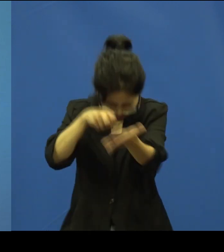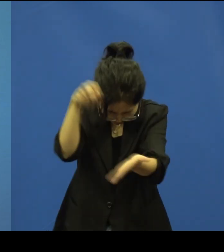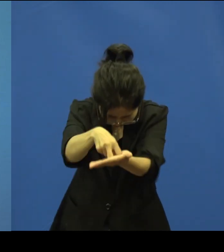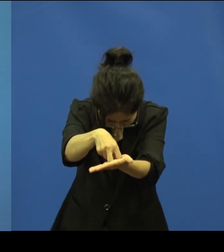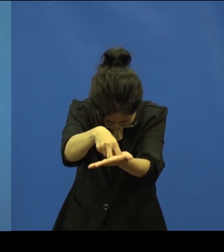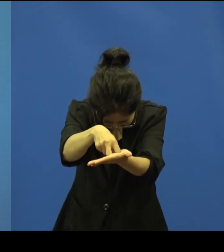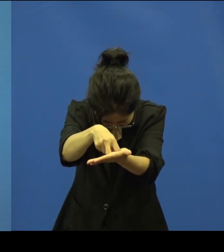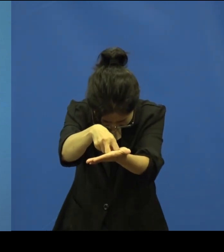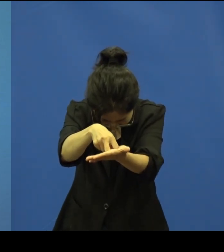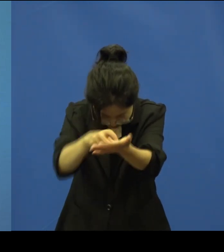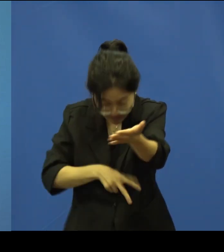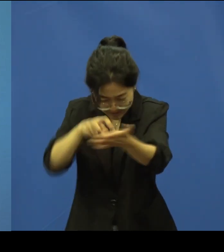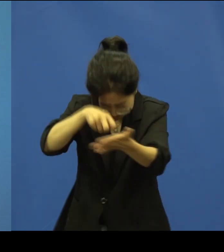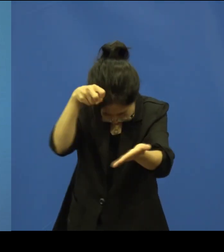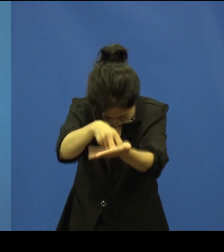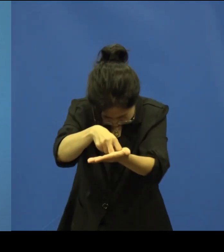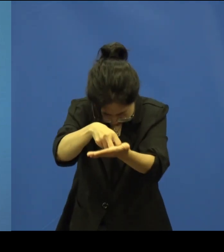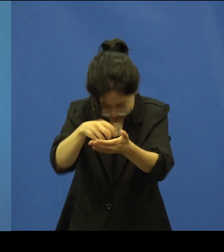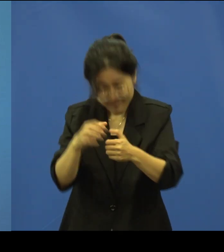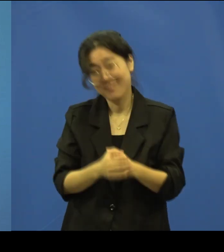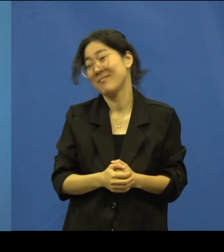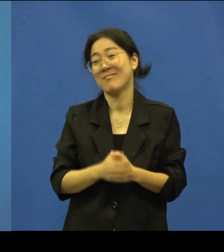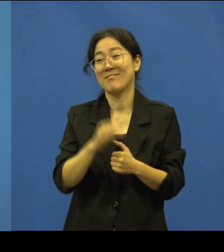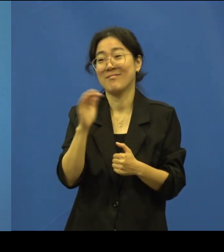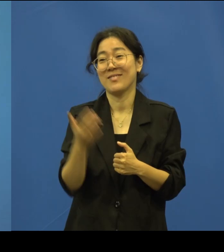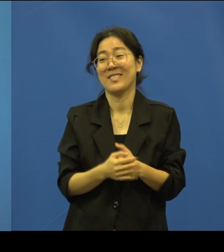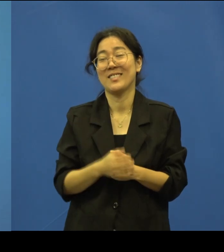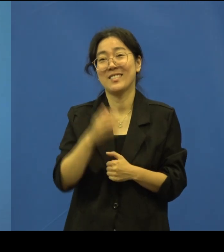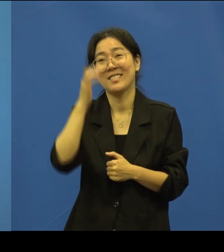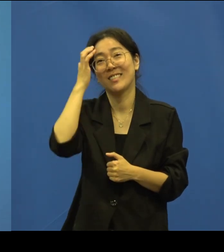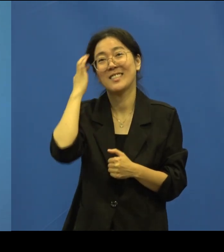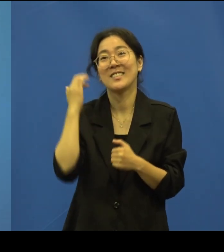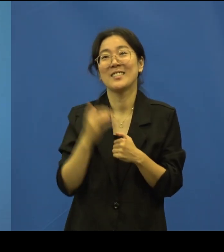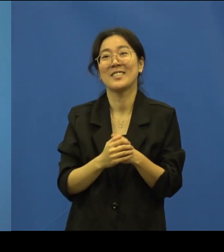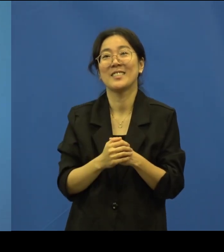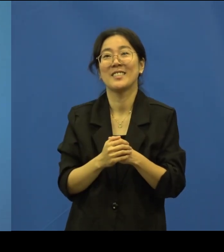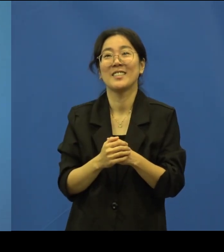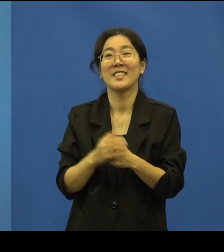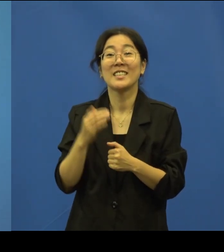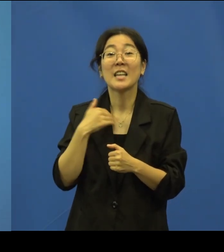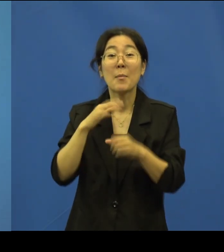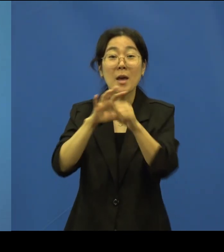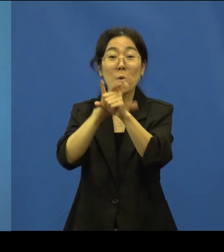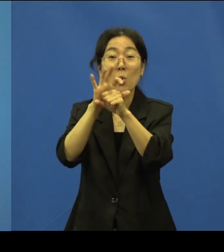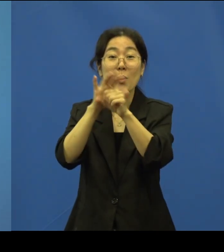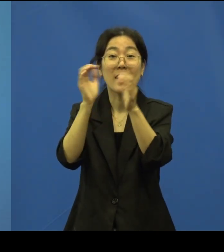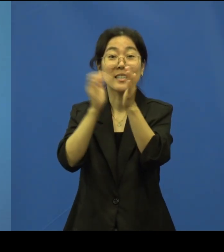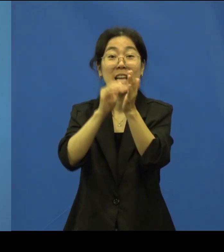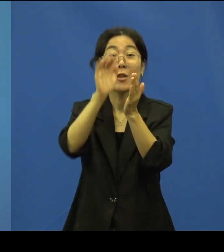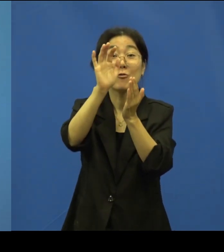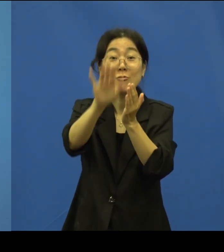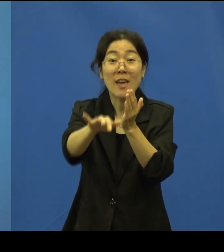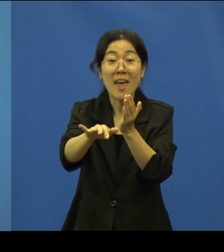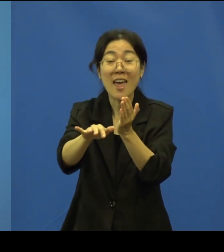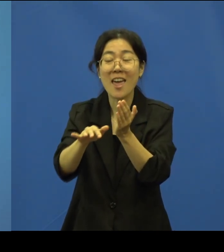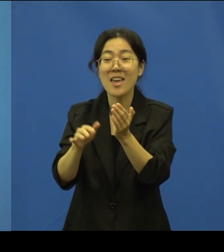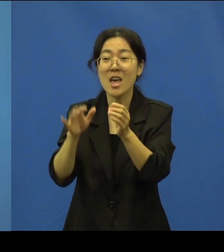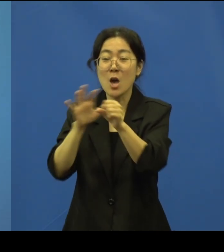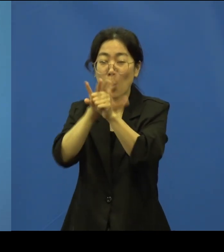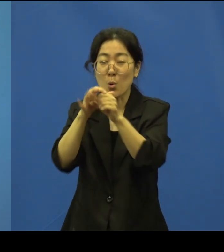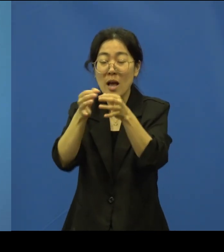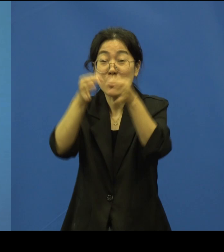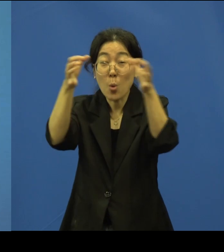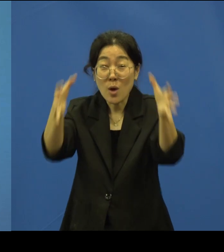일어나느냐, 코로나가 끝나면서 이 빌딩에 다음 세대들이 가득 차게 되는 거예요. 여기에 학교가